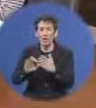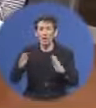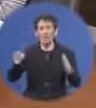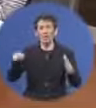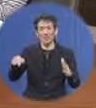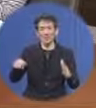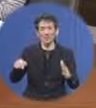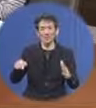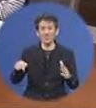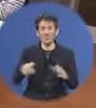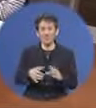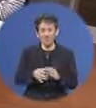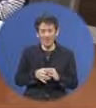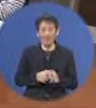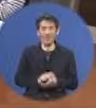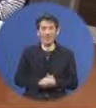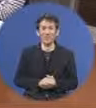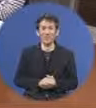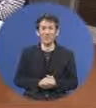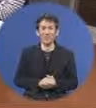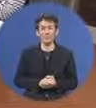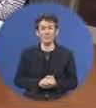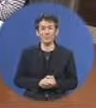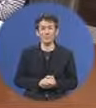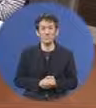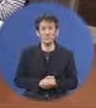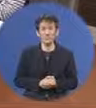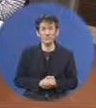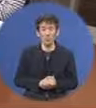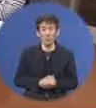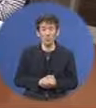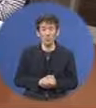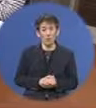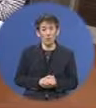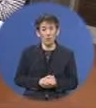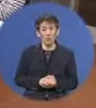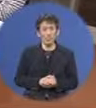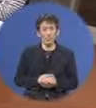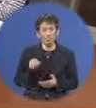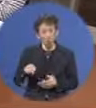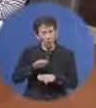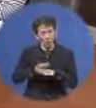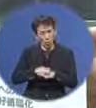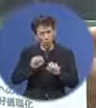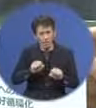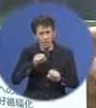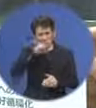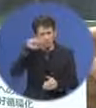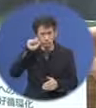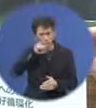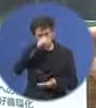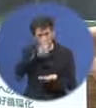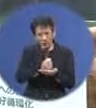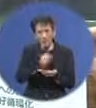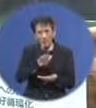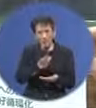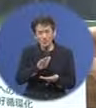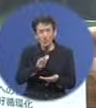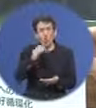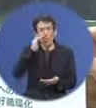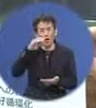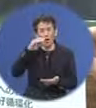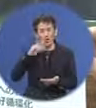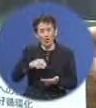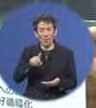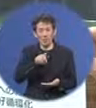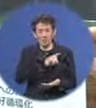ですか、 はい、なかなか難しいんです、 はい、 ですから、そういうことをこうすればうまくいくぞということをね、和歌山県で真っ先に